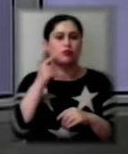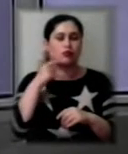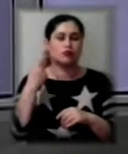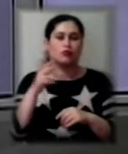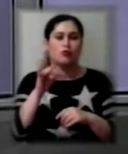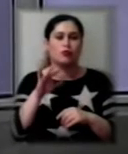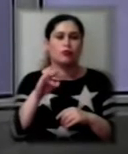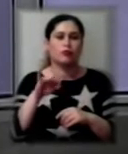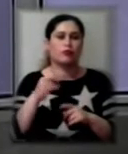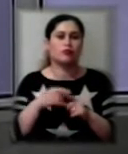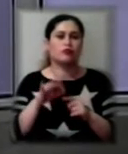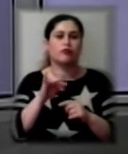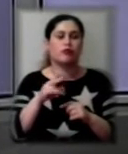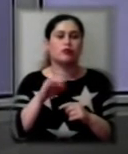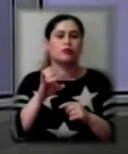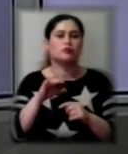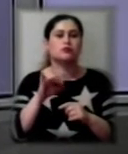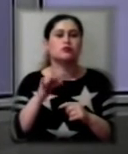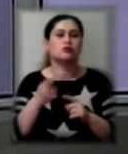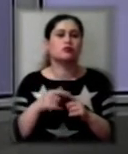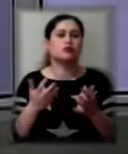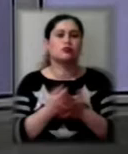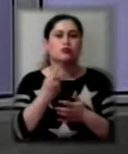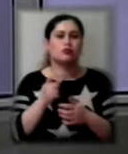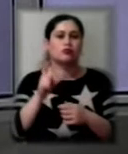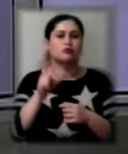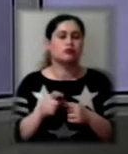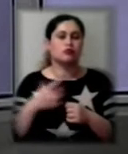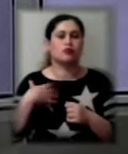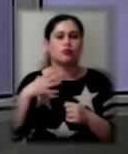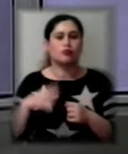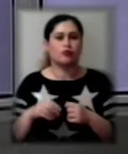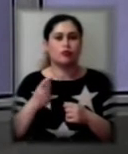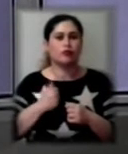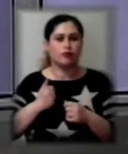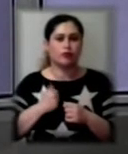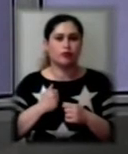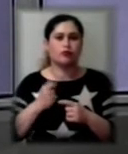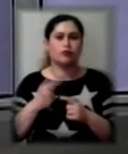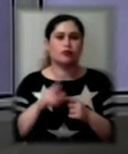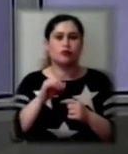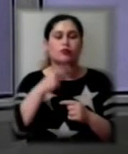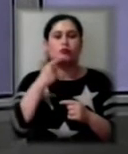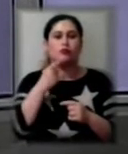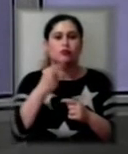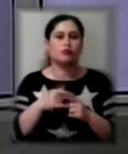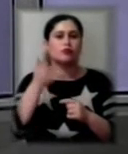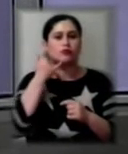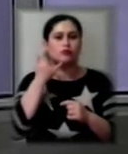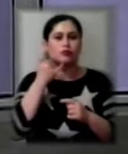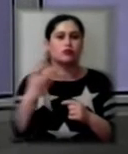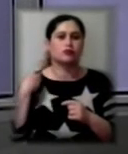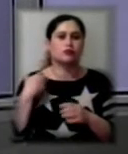Євгена Добринського та знайденого 1 червня тіла іншого українського військовика прокоментував телефон начальник відділу